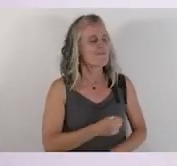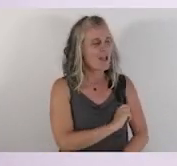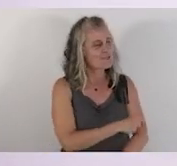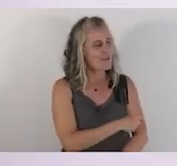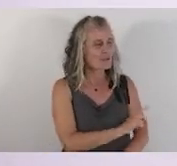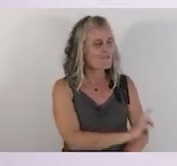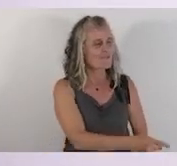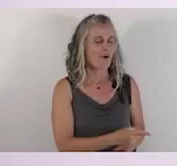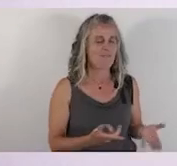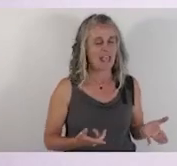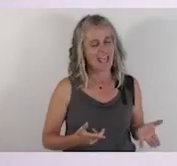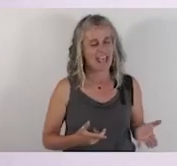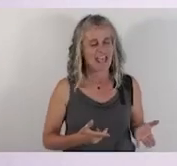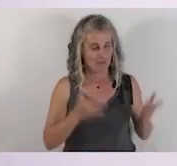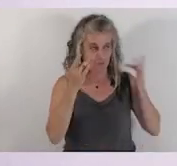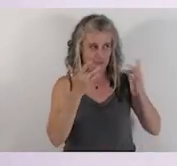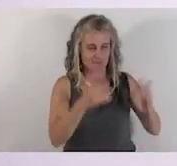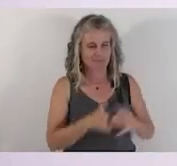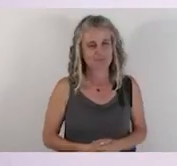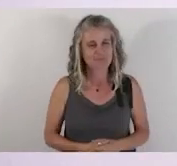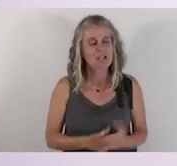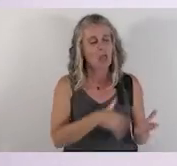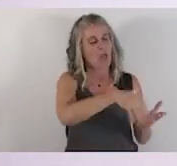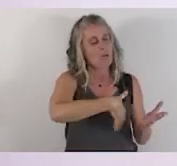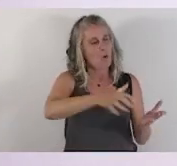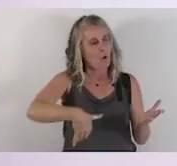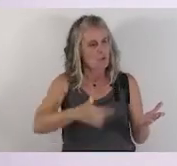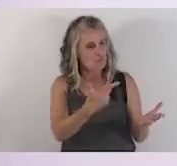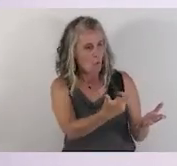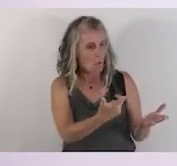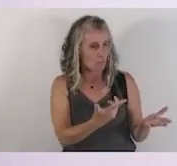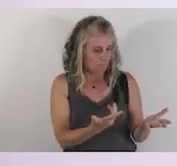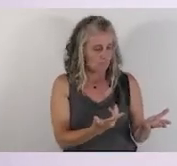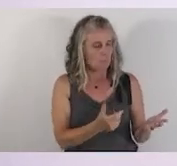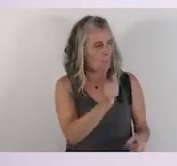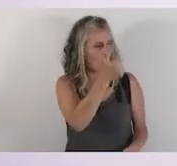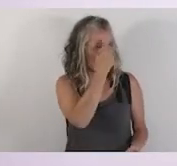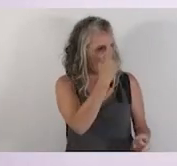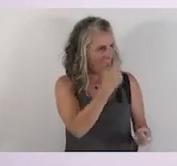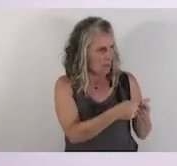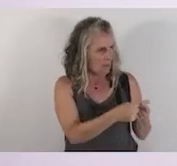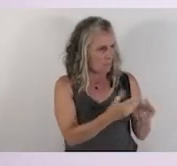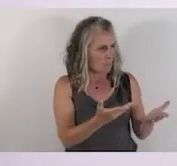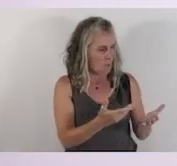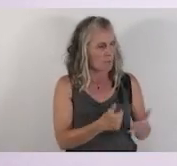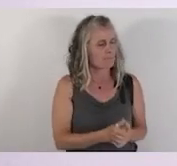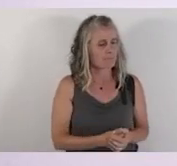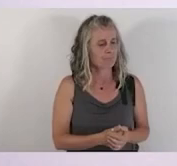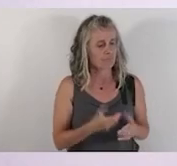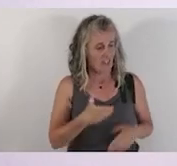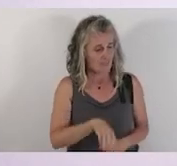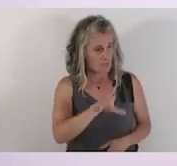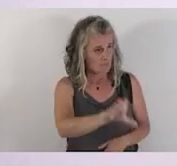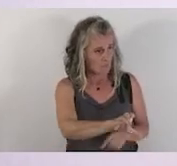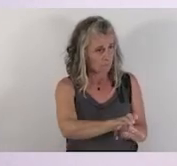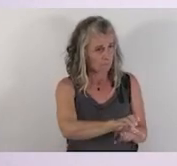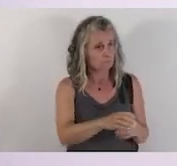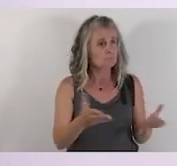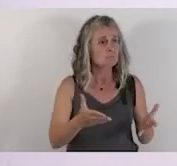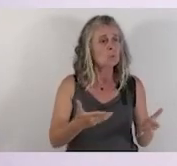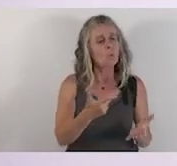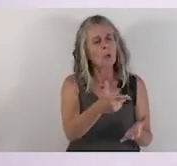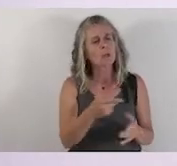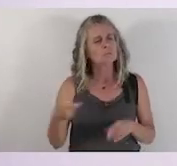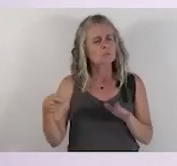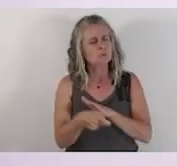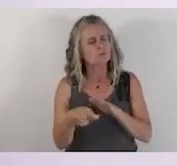culture, avec deux rapports. Le premier sur de l'investissement, donc sur de l'approbation de conventions de